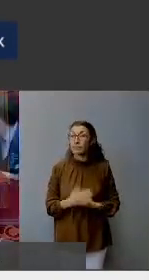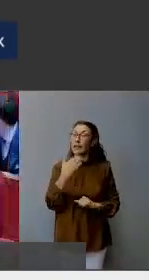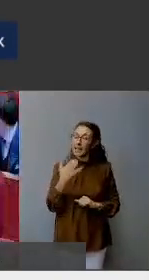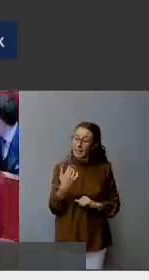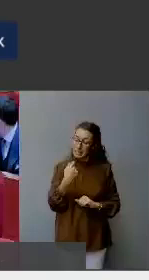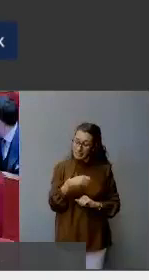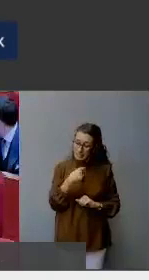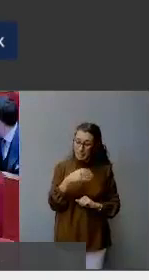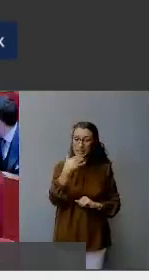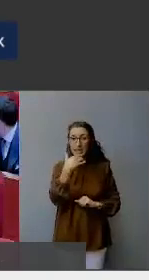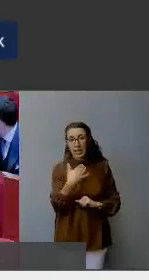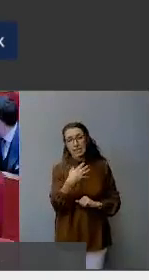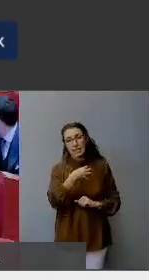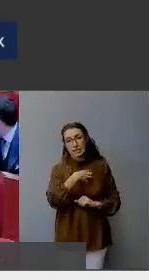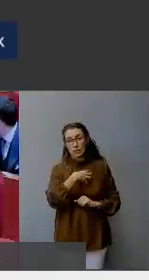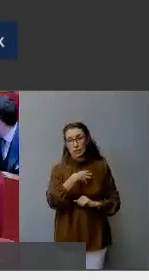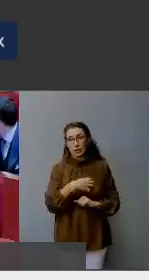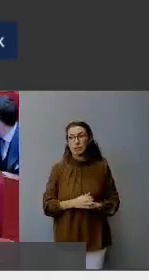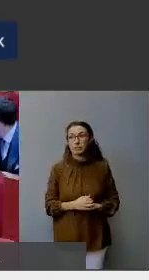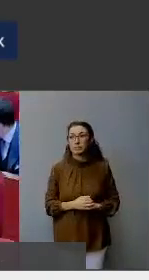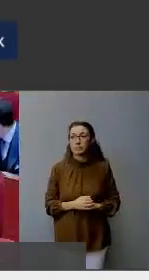il presidente che l'assessore